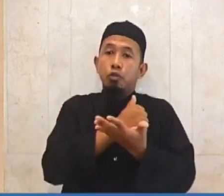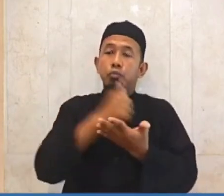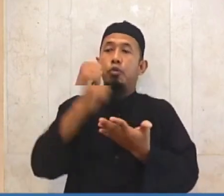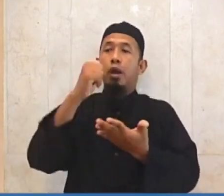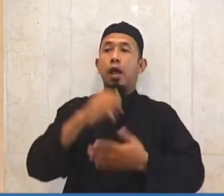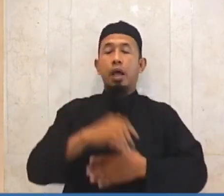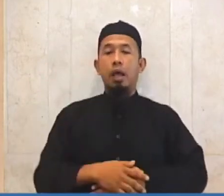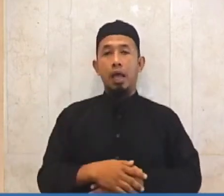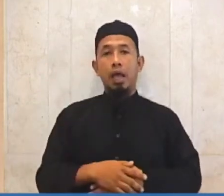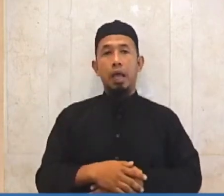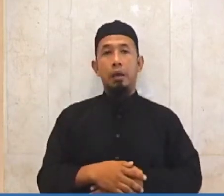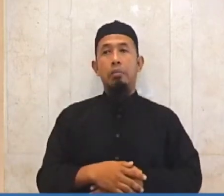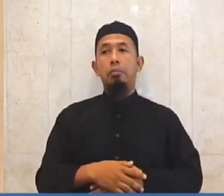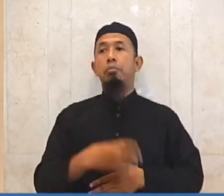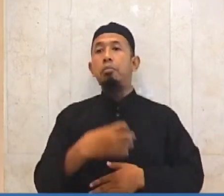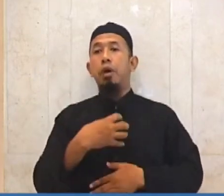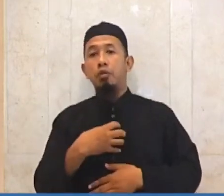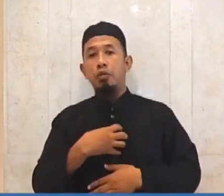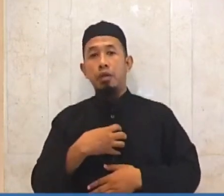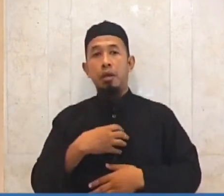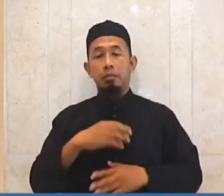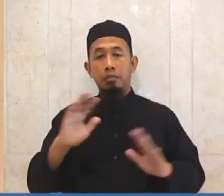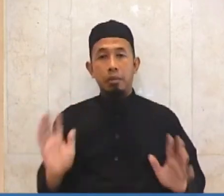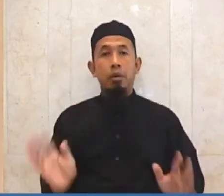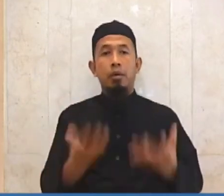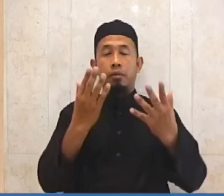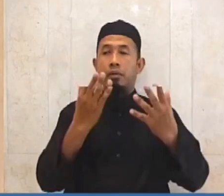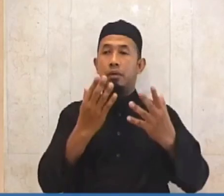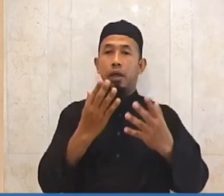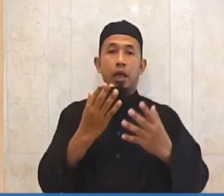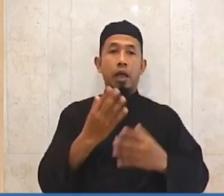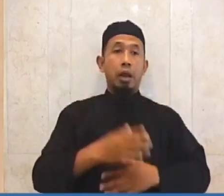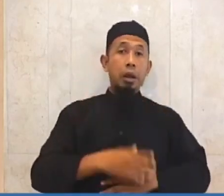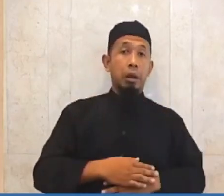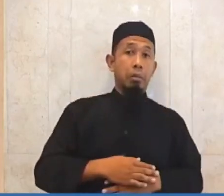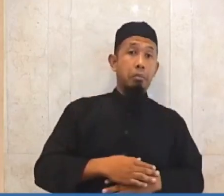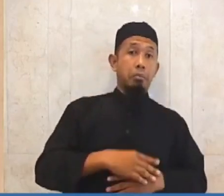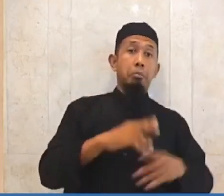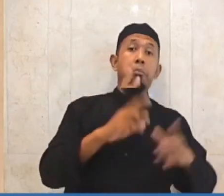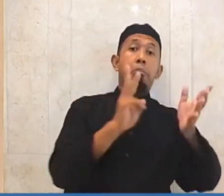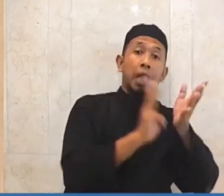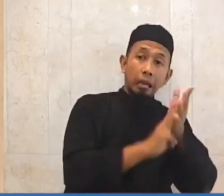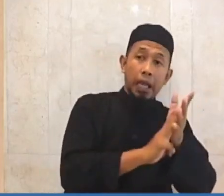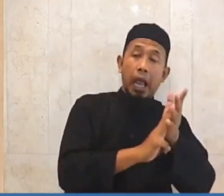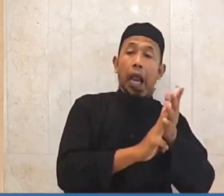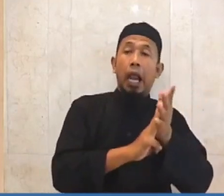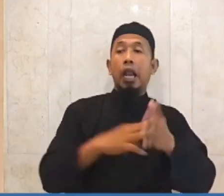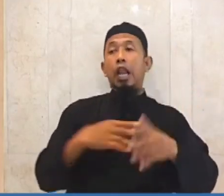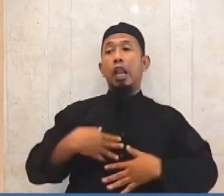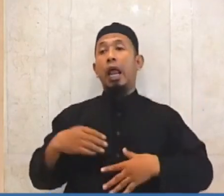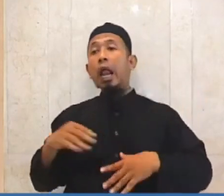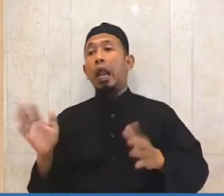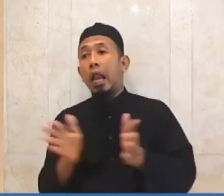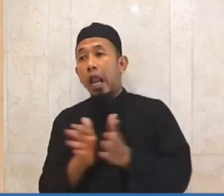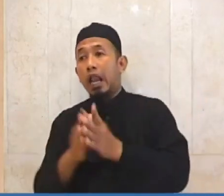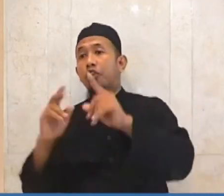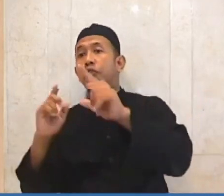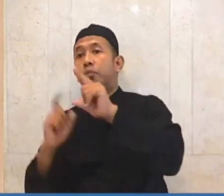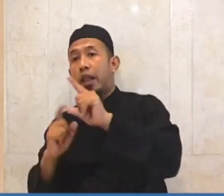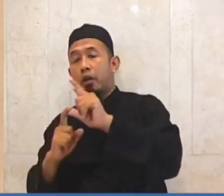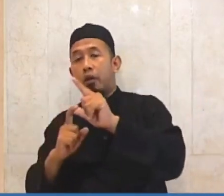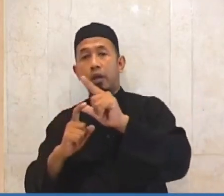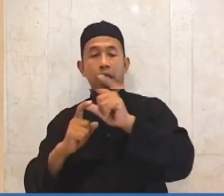pembangunan yang meliputi material dan spiritual jasmani dan rohani atau jiwa